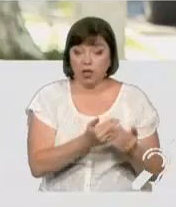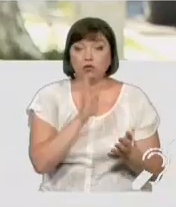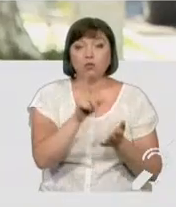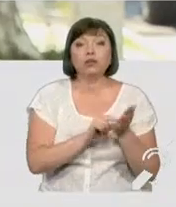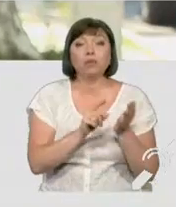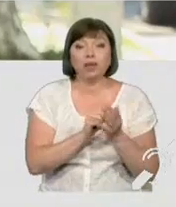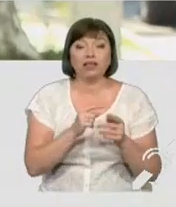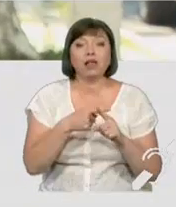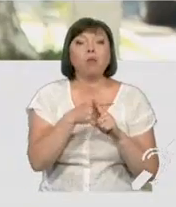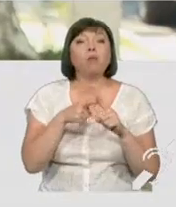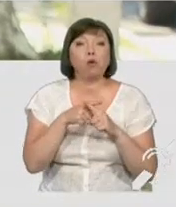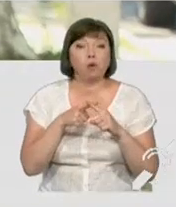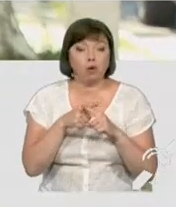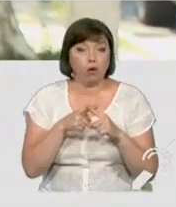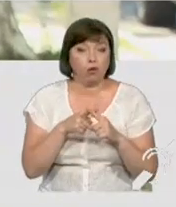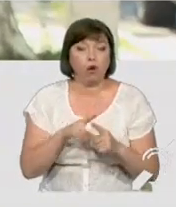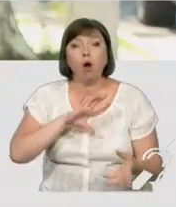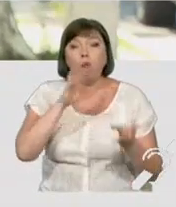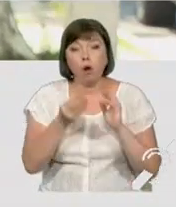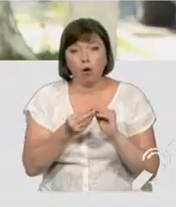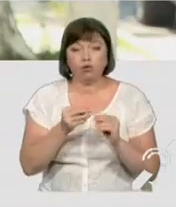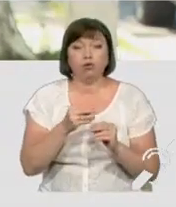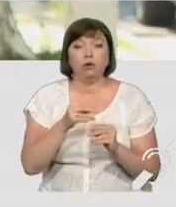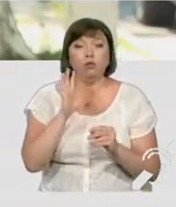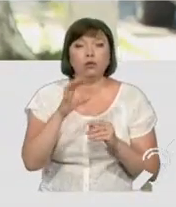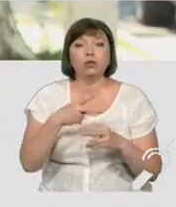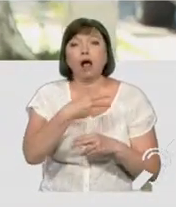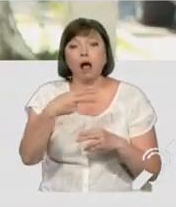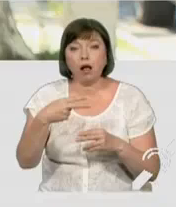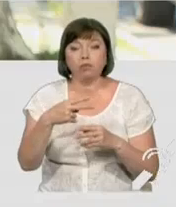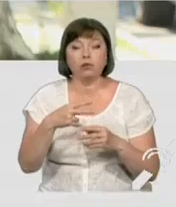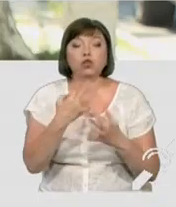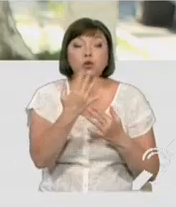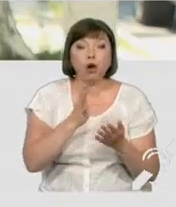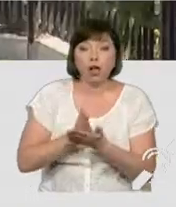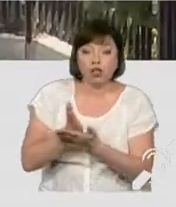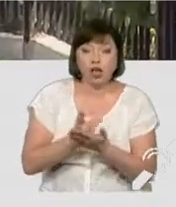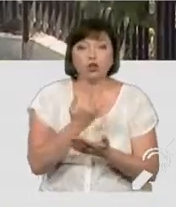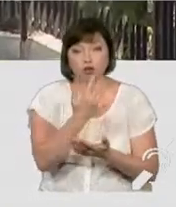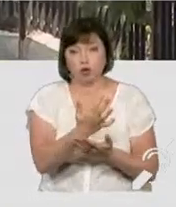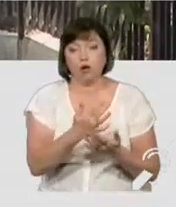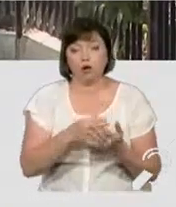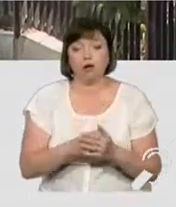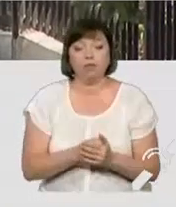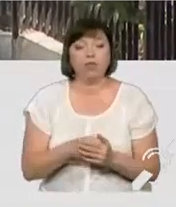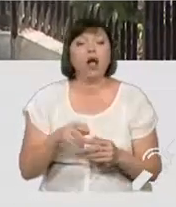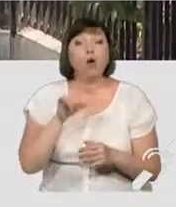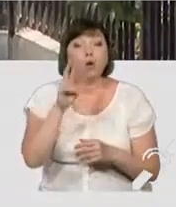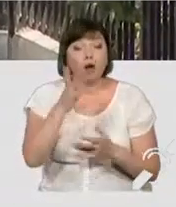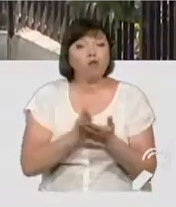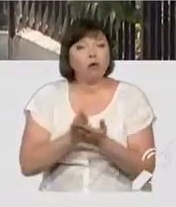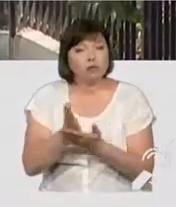primi o pensie incompletă. Cuantumul va fi direct proporțional cu numărul anilor de stagiu. Iar cei care au